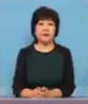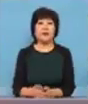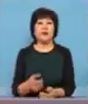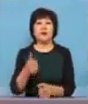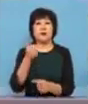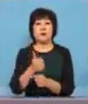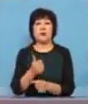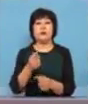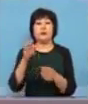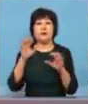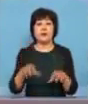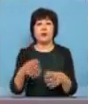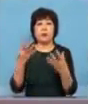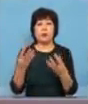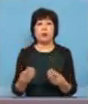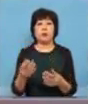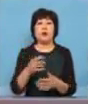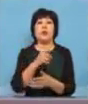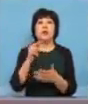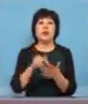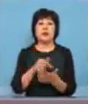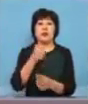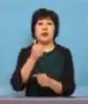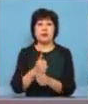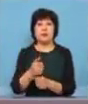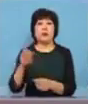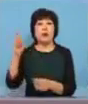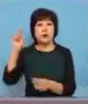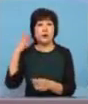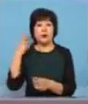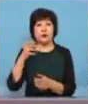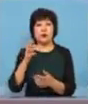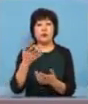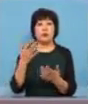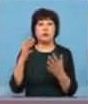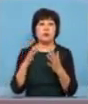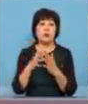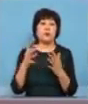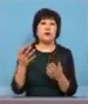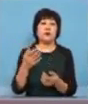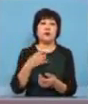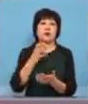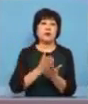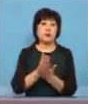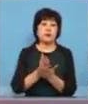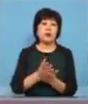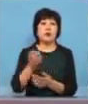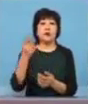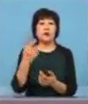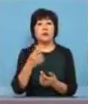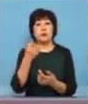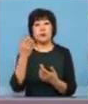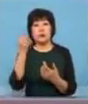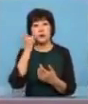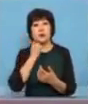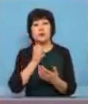Тұңғыш президент күні қарсаңында қала әкімі Ілияс Еспанов ұлытан соғысының ардагерлері мен 100 жастағы қарияларды құттықтап барды. Айтып өтейік,